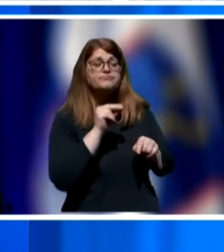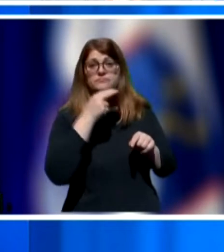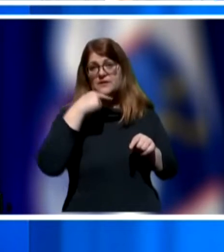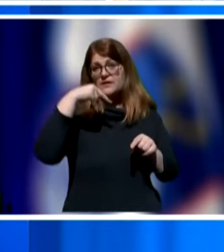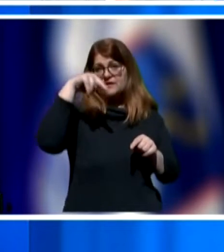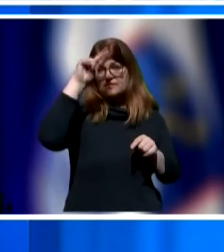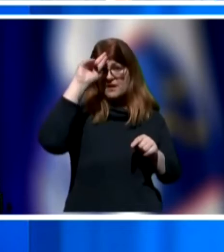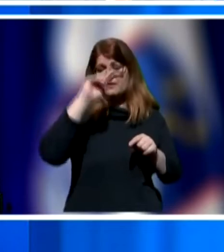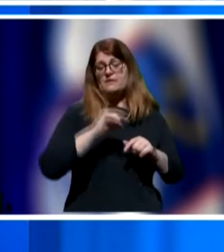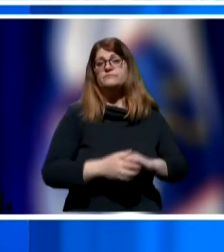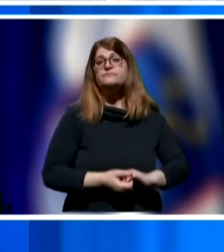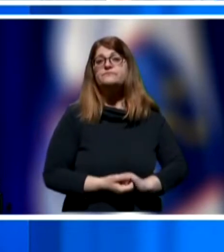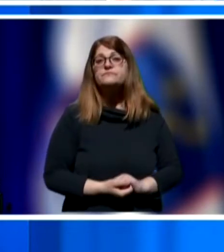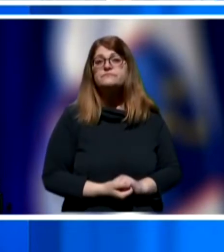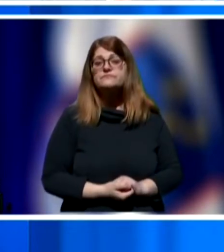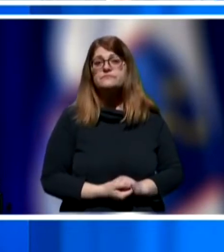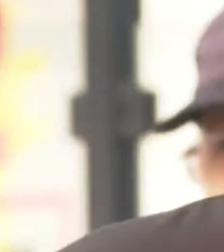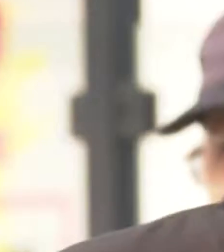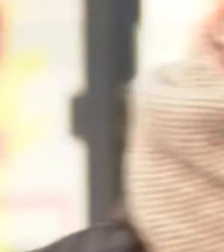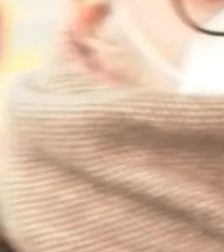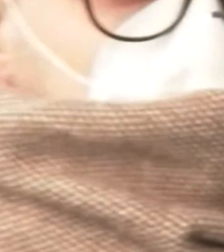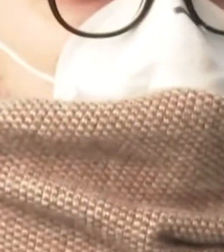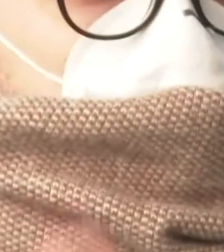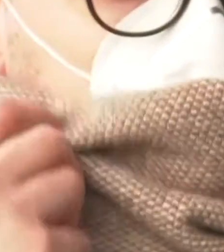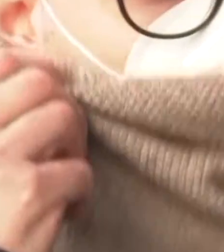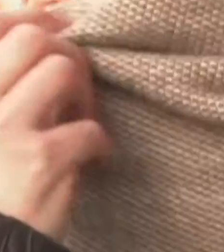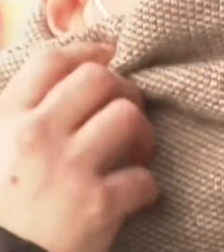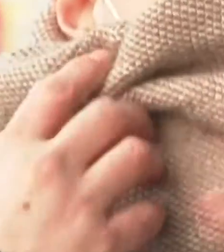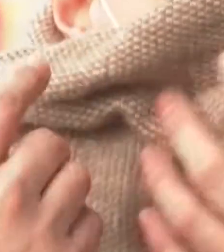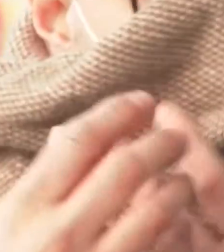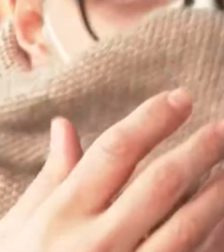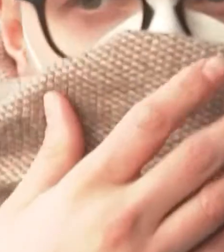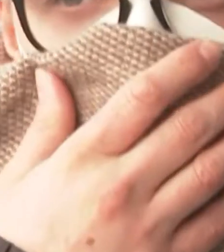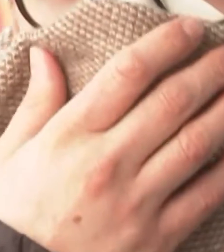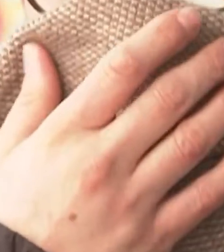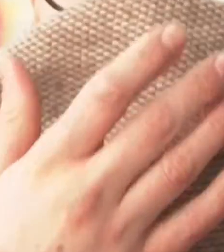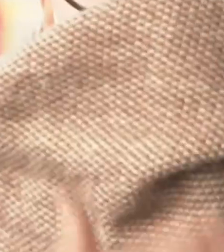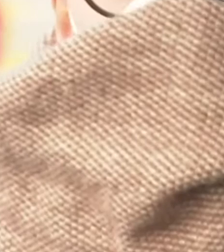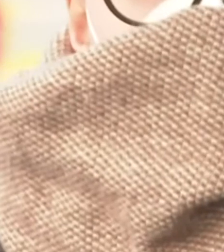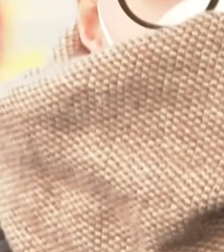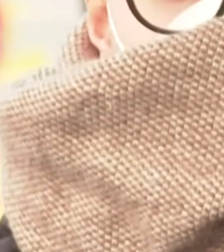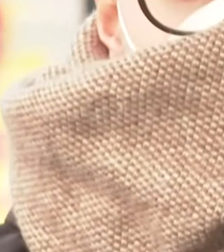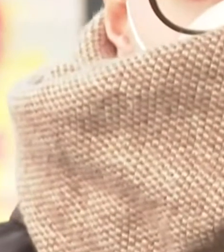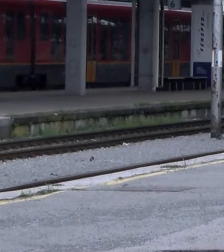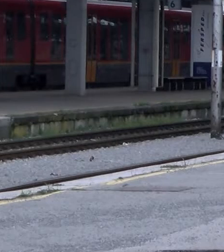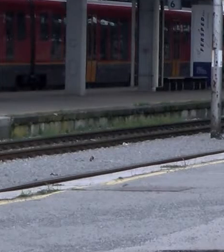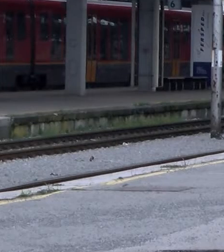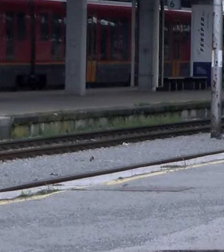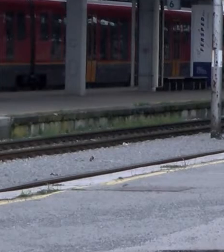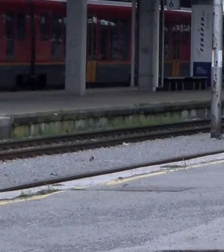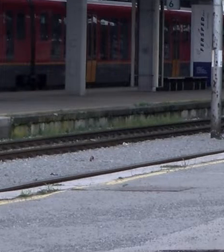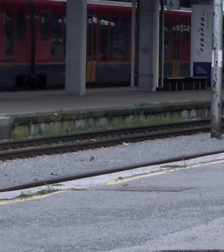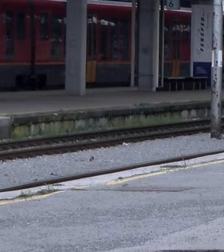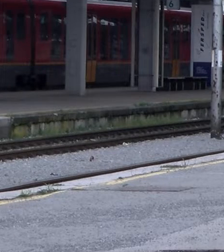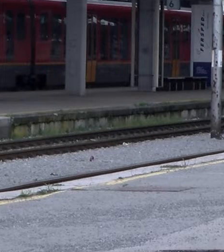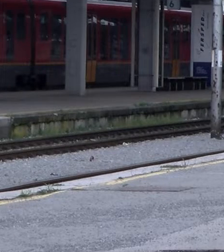tragedija, ki je bila takrat res na vratih. Nekaj časa je kazalo, da bomo morali še mesece živeti s strogimi omejevalnimi ukrepi,